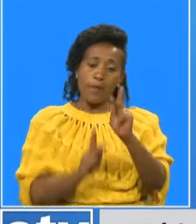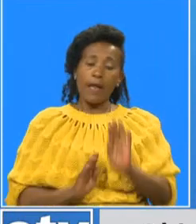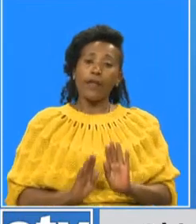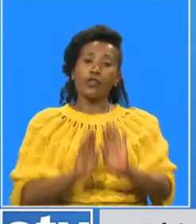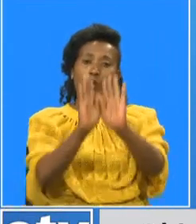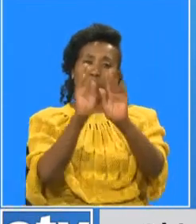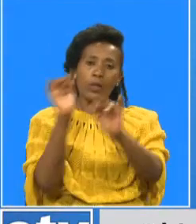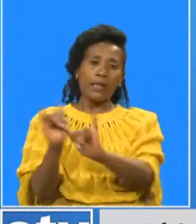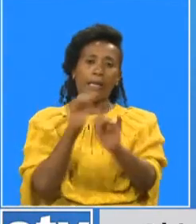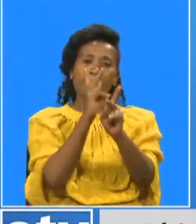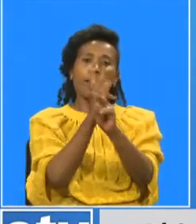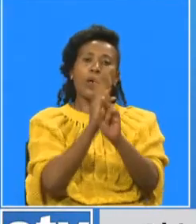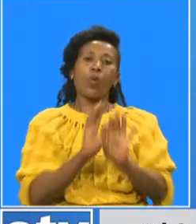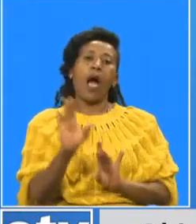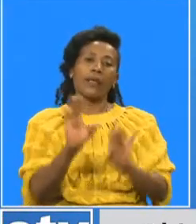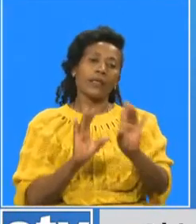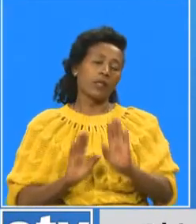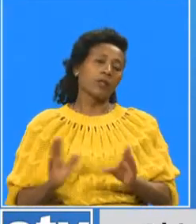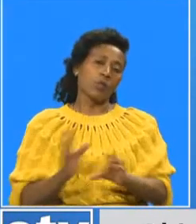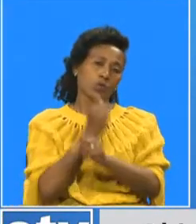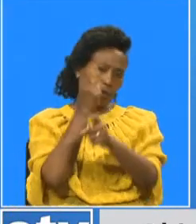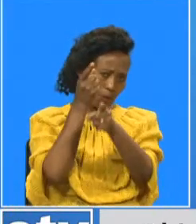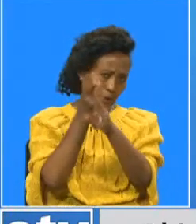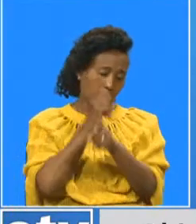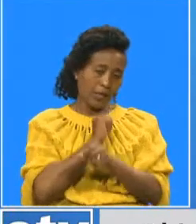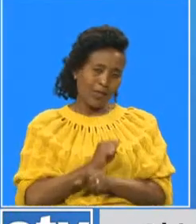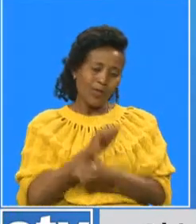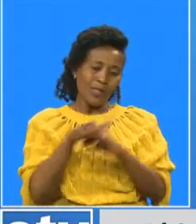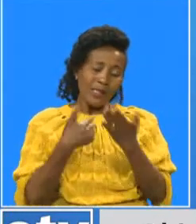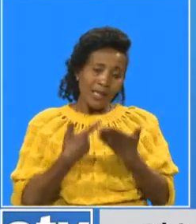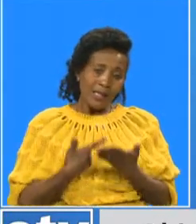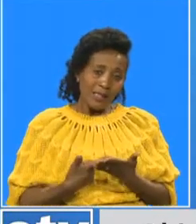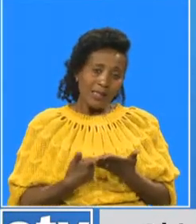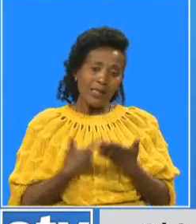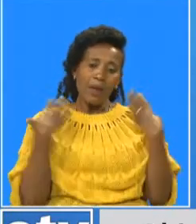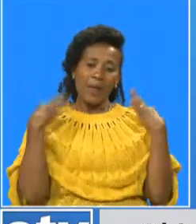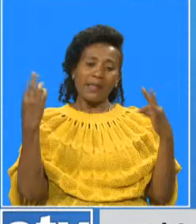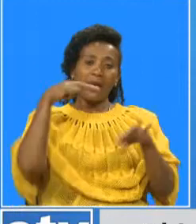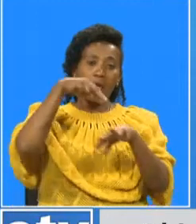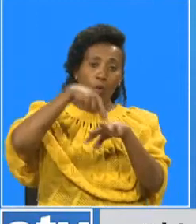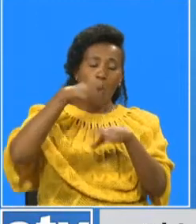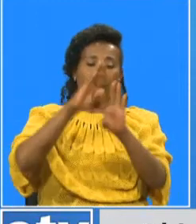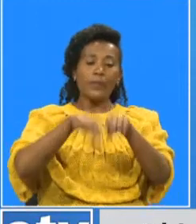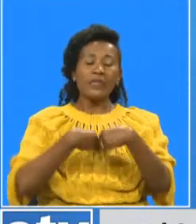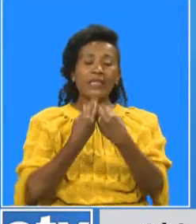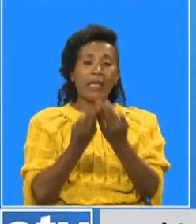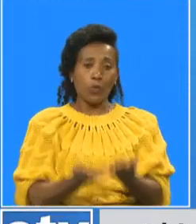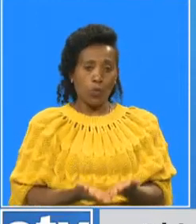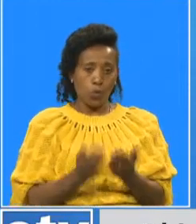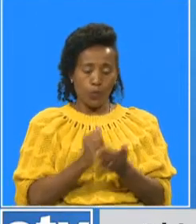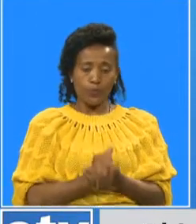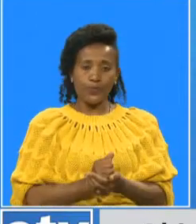ማህበረሰቡን እንደጠበቁ አድርገን ነው የምንወስደው። ደግሞ ትክክል ነው። ስለዚህ በጤና ተቋማት የሚሰጡ